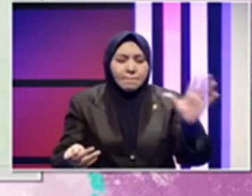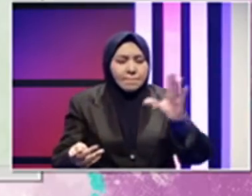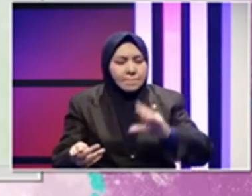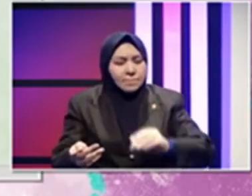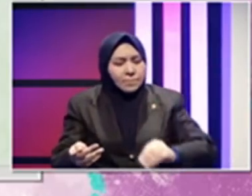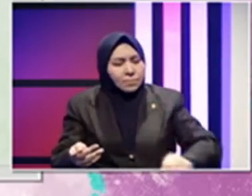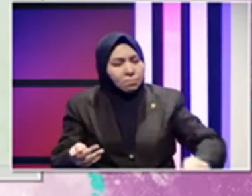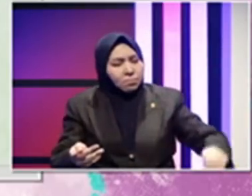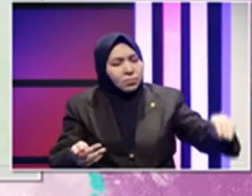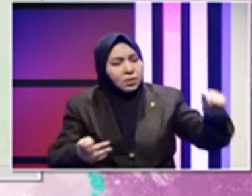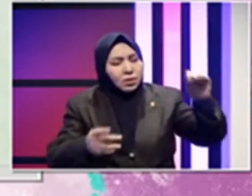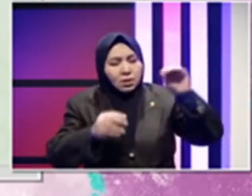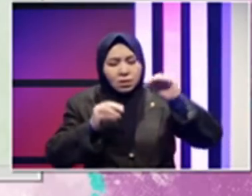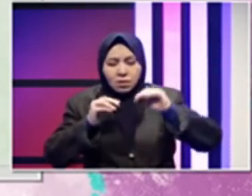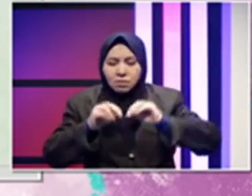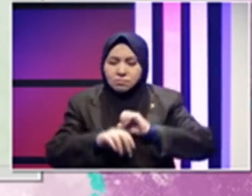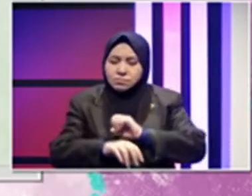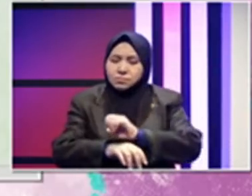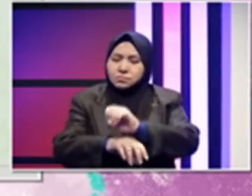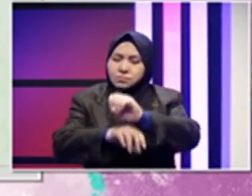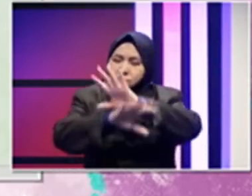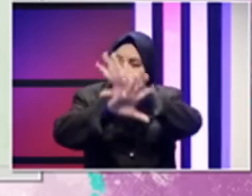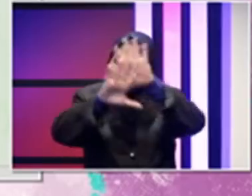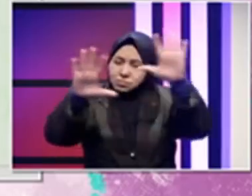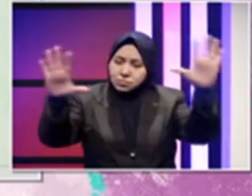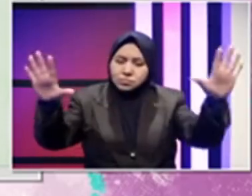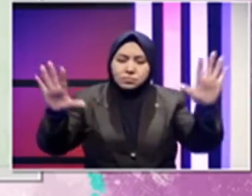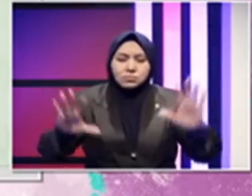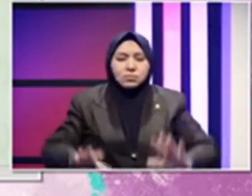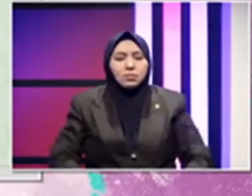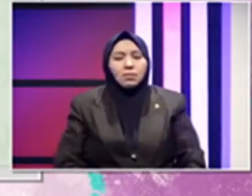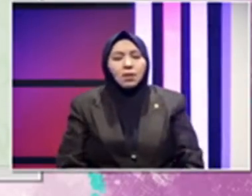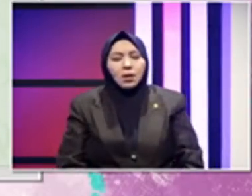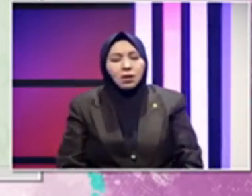وَبِالْكِتَابِ الْمُنِيرِ